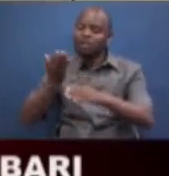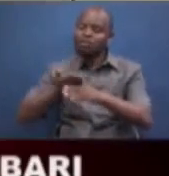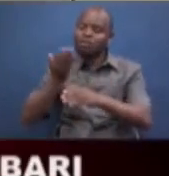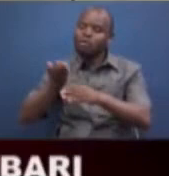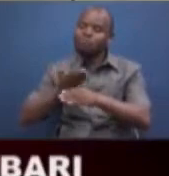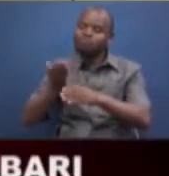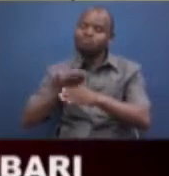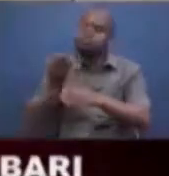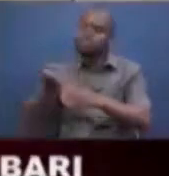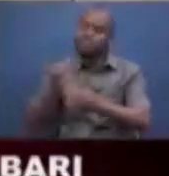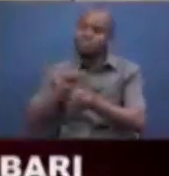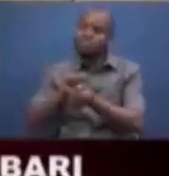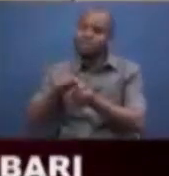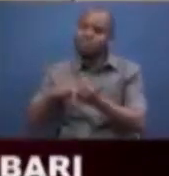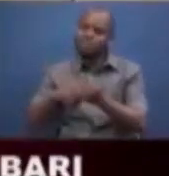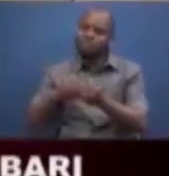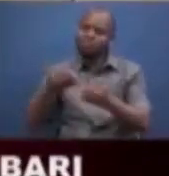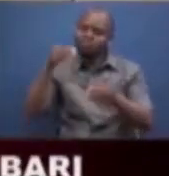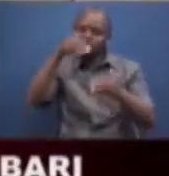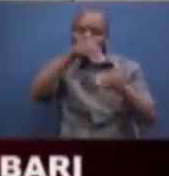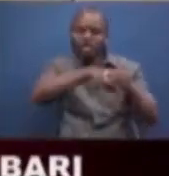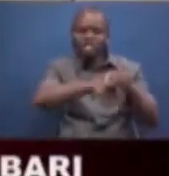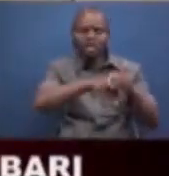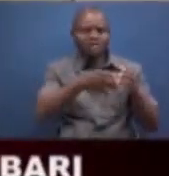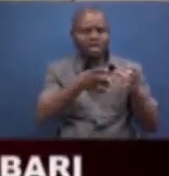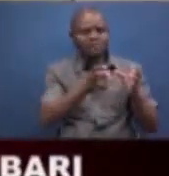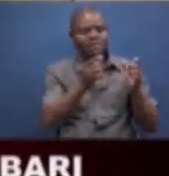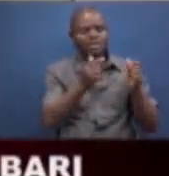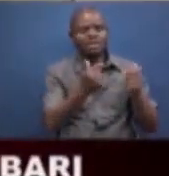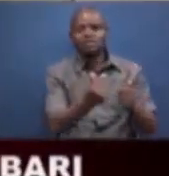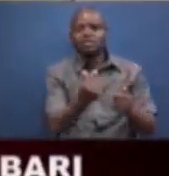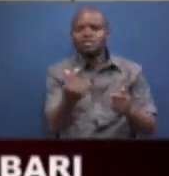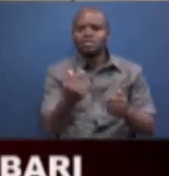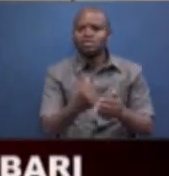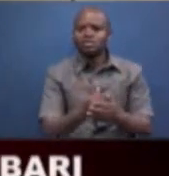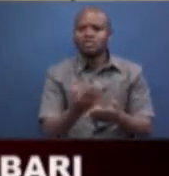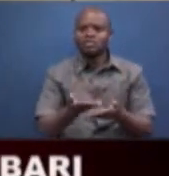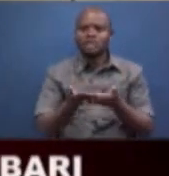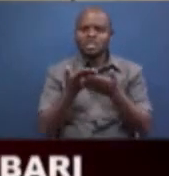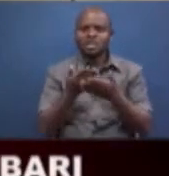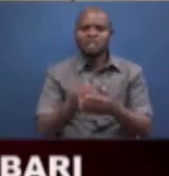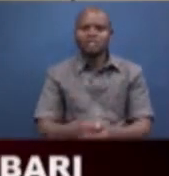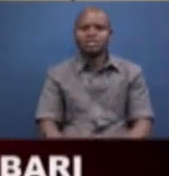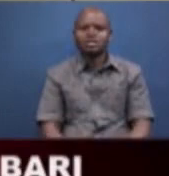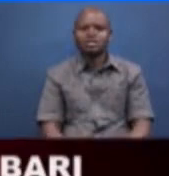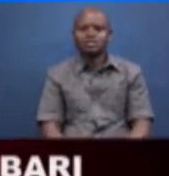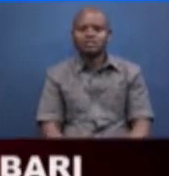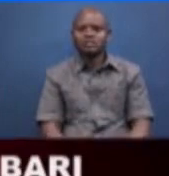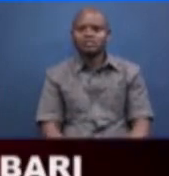wabobezi kwenye hii fani. Naweza mkawaongeza kwenye hizo kamati ndogondogo na wakatusaidia.